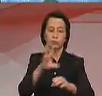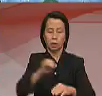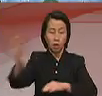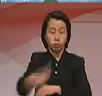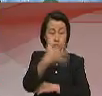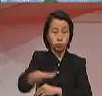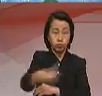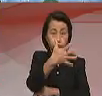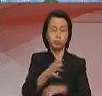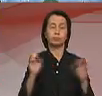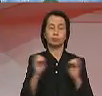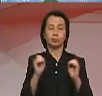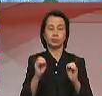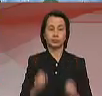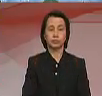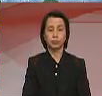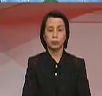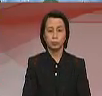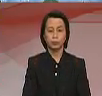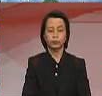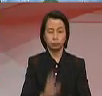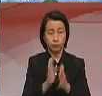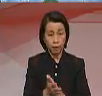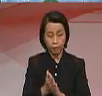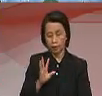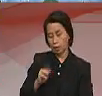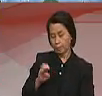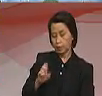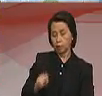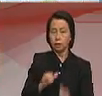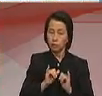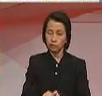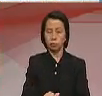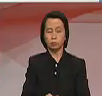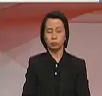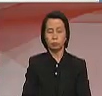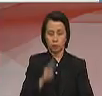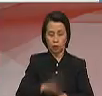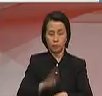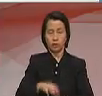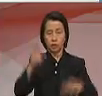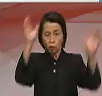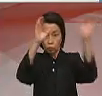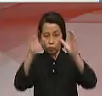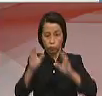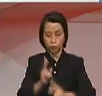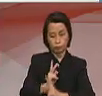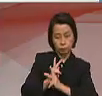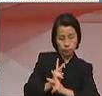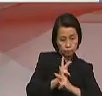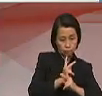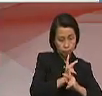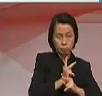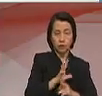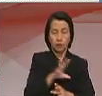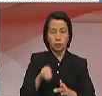janda Blora buat masih ini Demikian bemisia masih lagi mengekalkan amrach singkat waspada